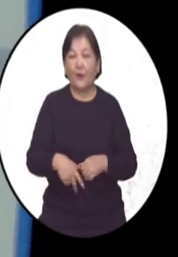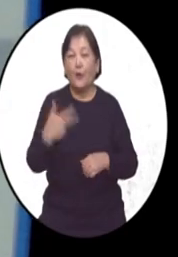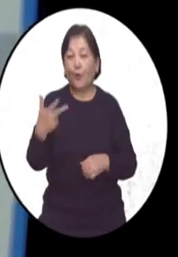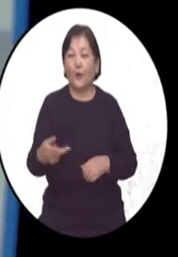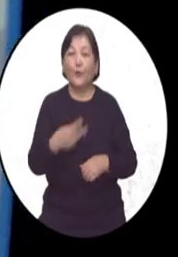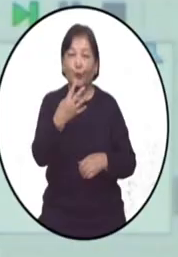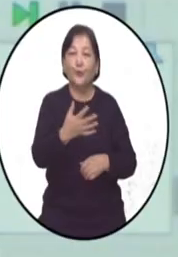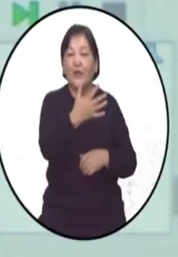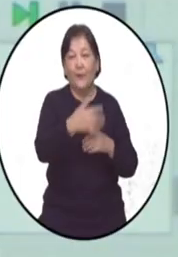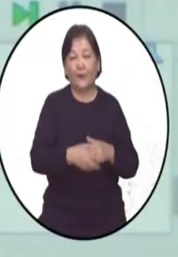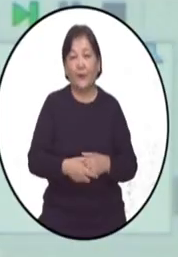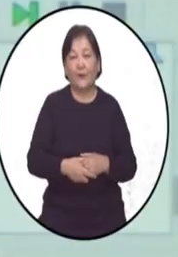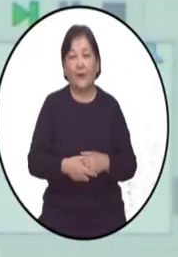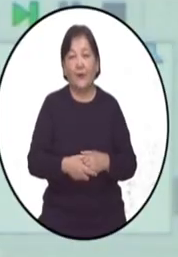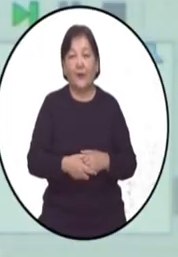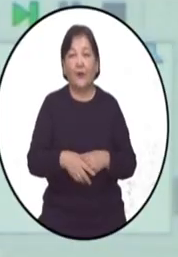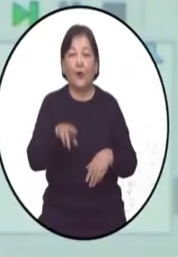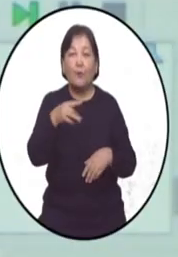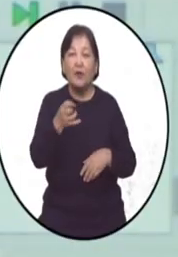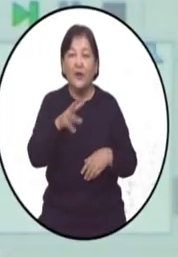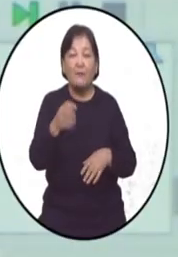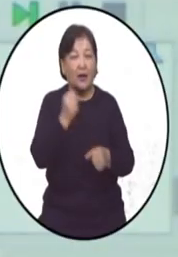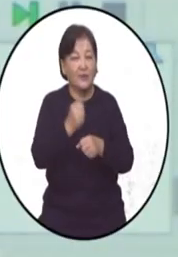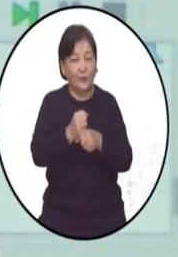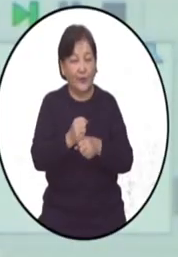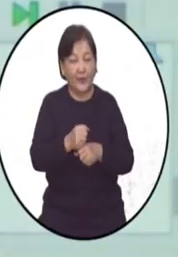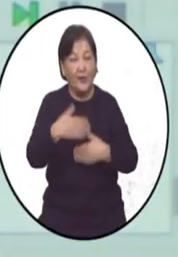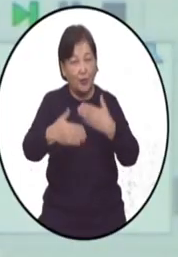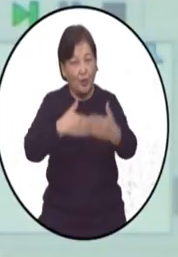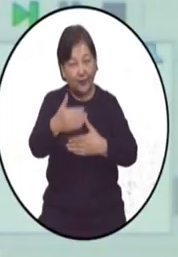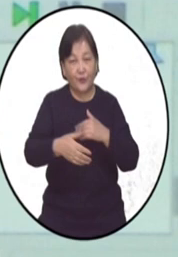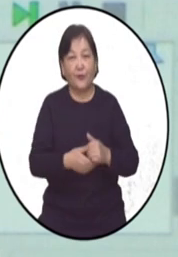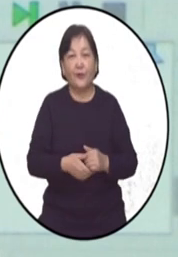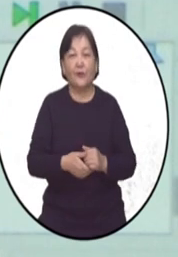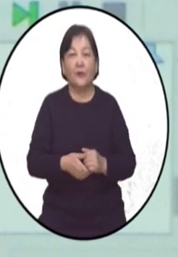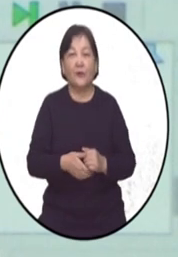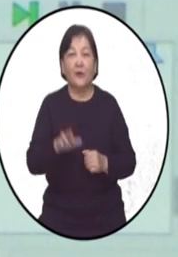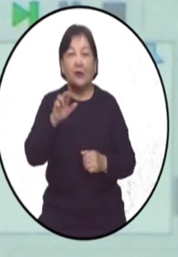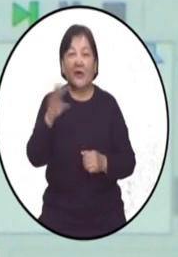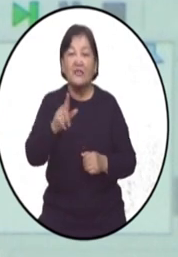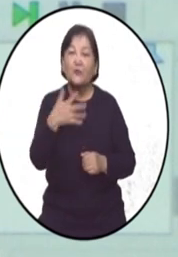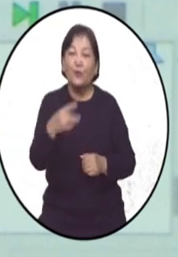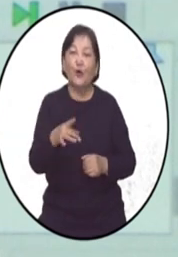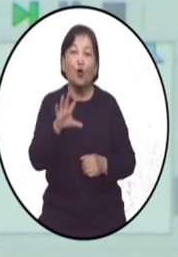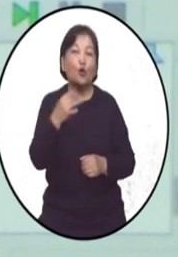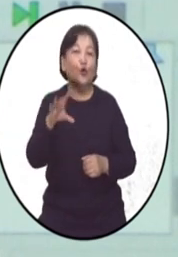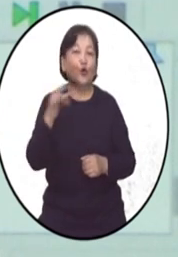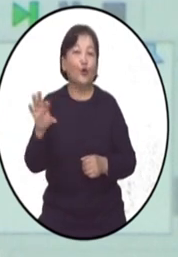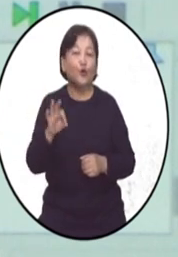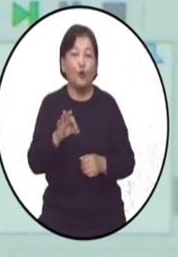За тэгэд программыг ажиллуулах явцдаа алгоритмыг ер нь ажиллуулах явцдаа бол янз бүрийн өөр өөр өгөгдлүүдийг